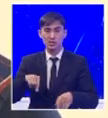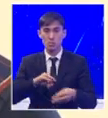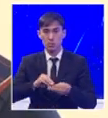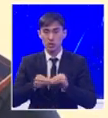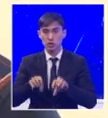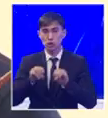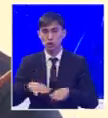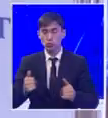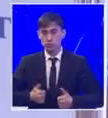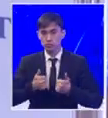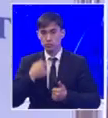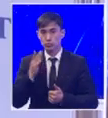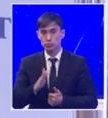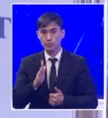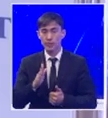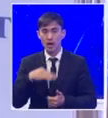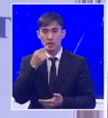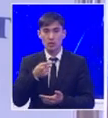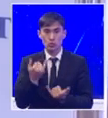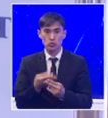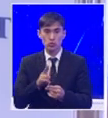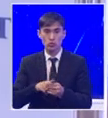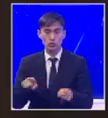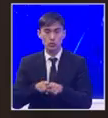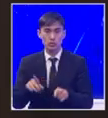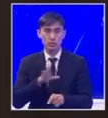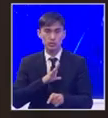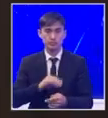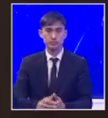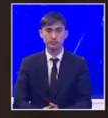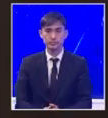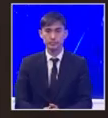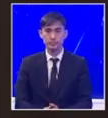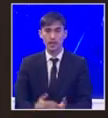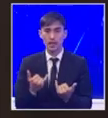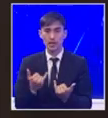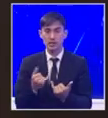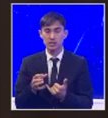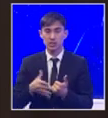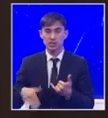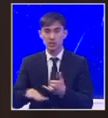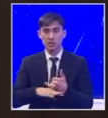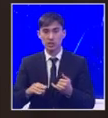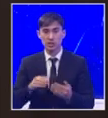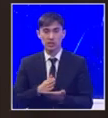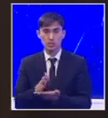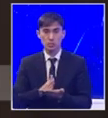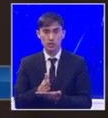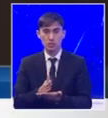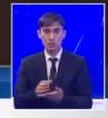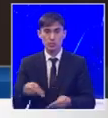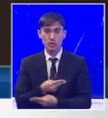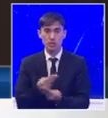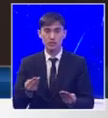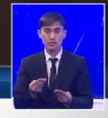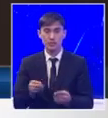шешілуіне ықпал етуін сұраған. Сол айтылғандар осы жолда көтерілді. Қазіргі мына жергілікті билік қызметі,